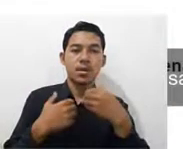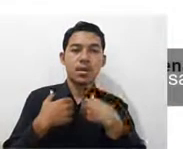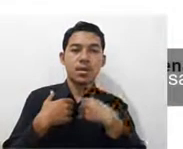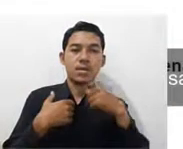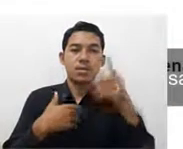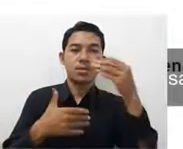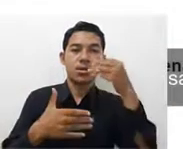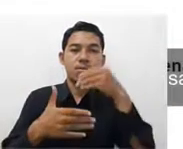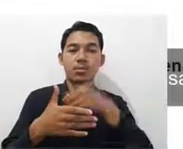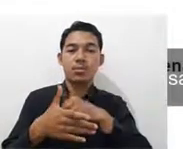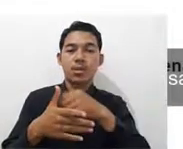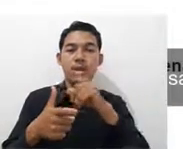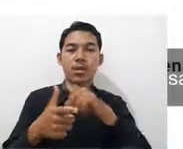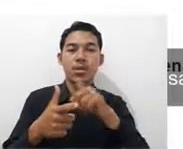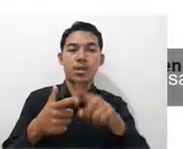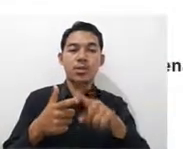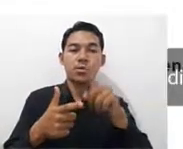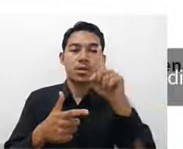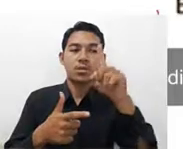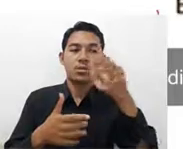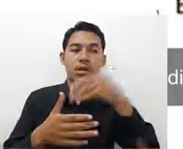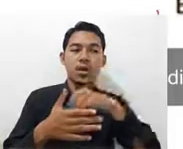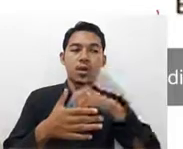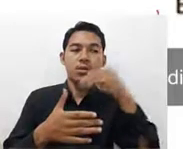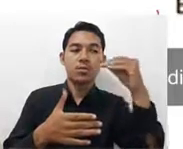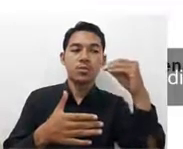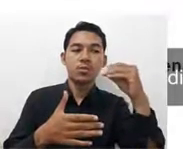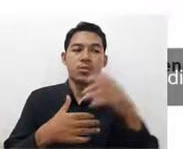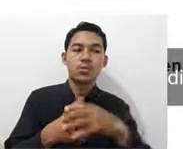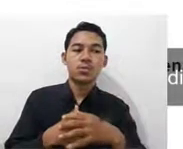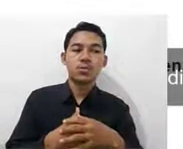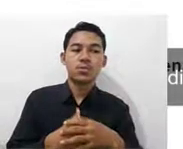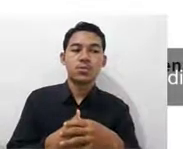kemudian sama kayak gerbang logika XOR, dimana